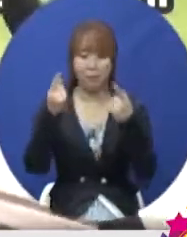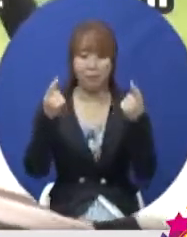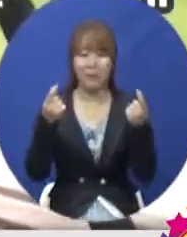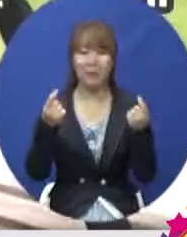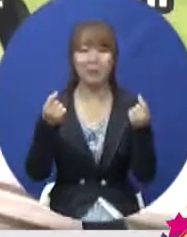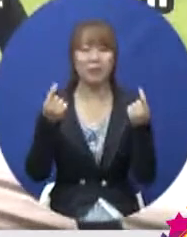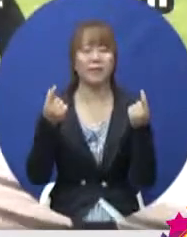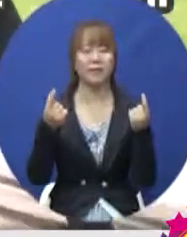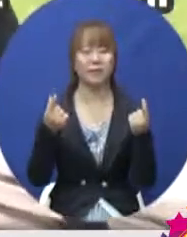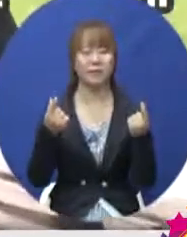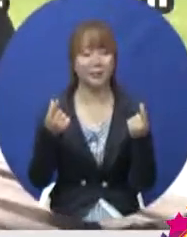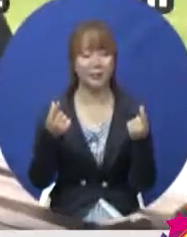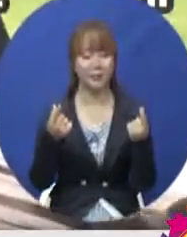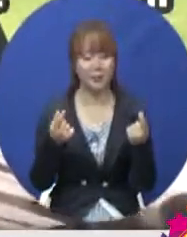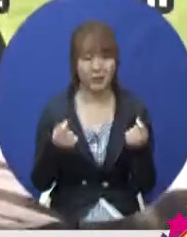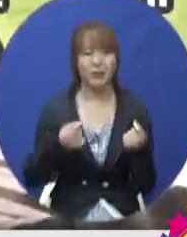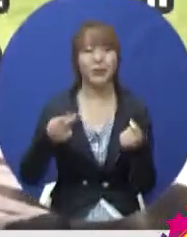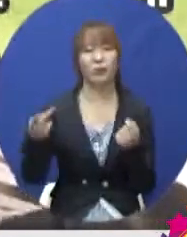백합처럼